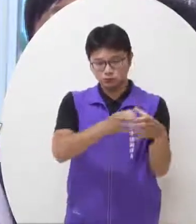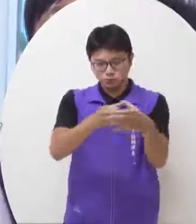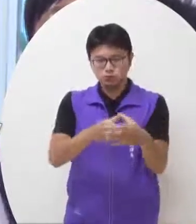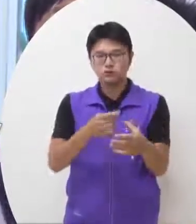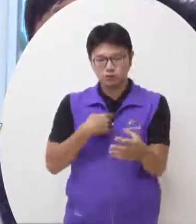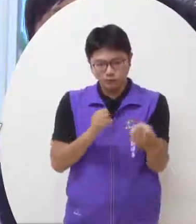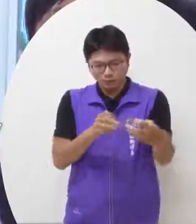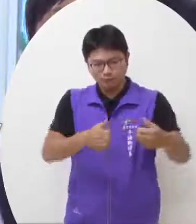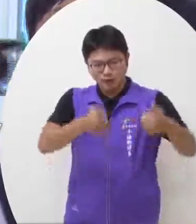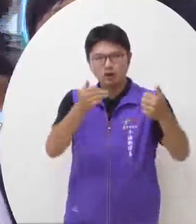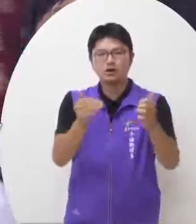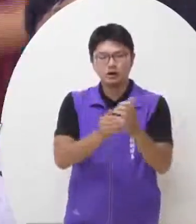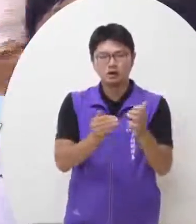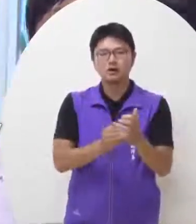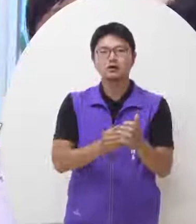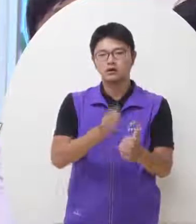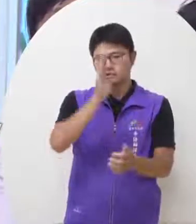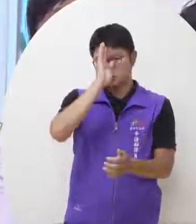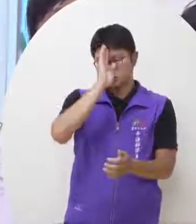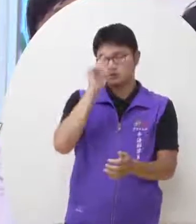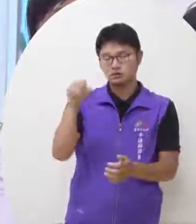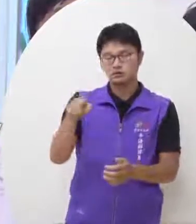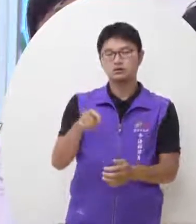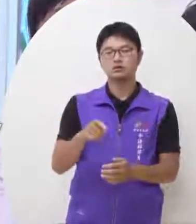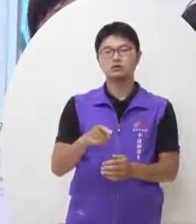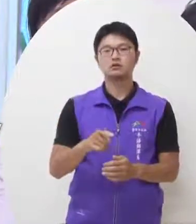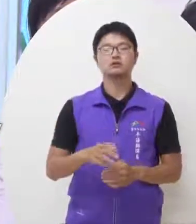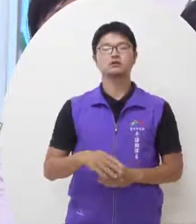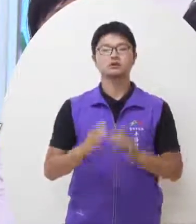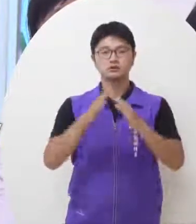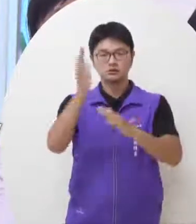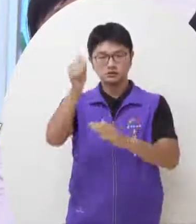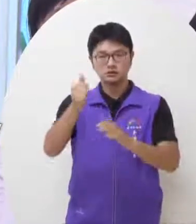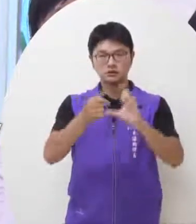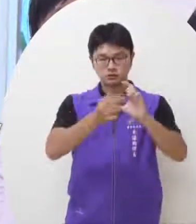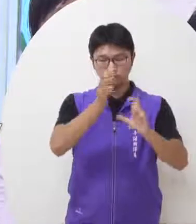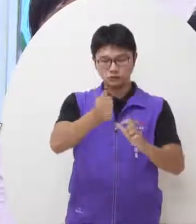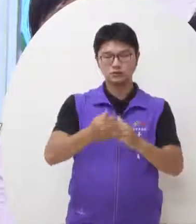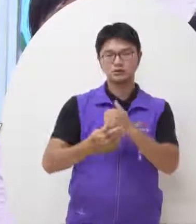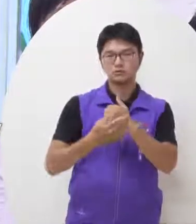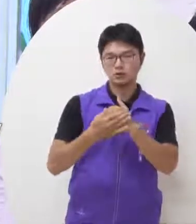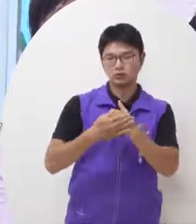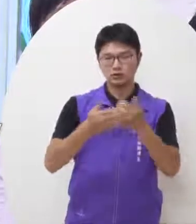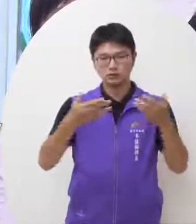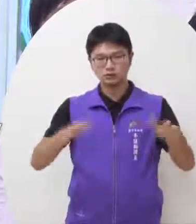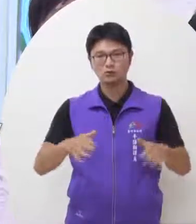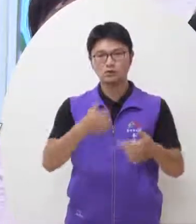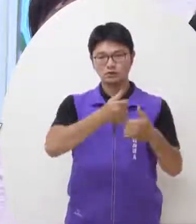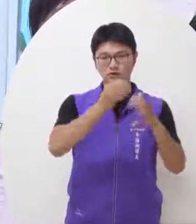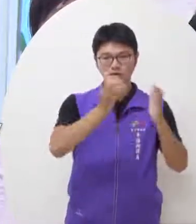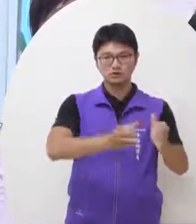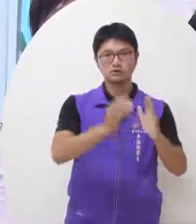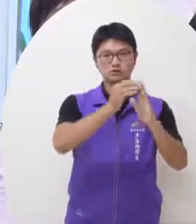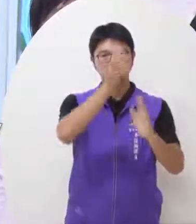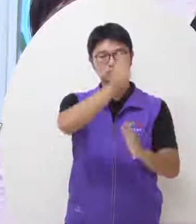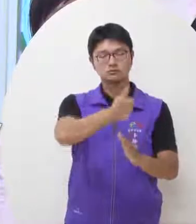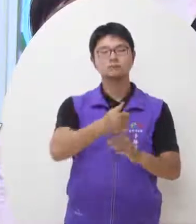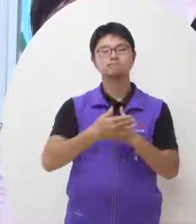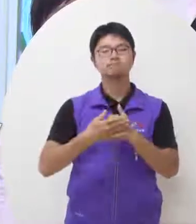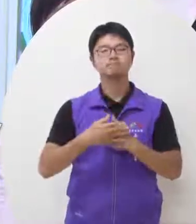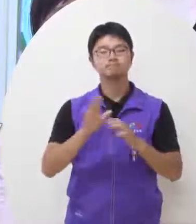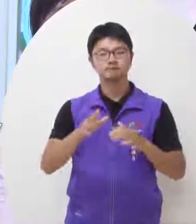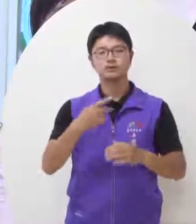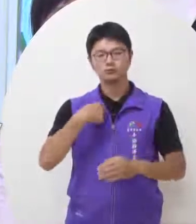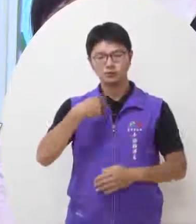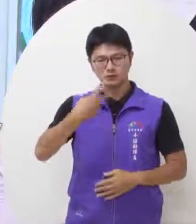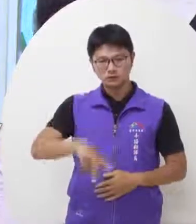长的努力，还有我们区长哈，对这一项他都尽心尽力的帮忙，建设局局长。所以我在恳